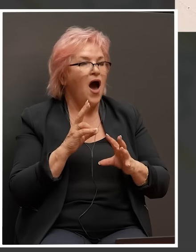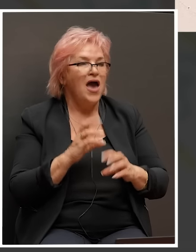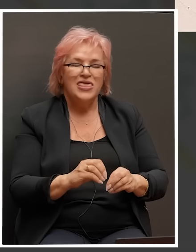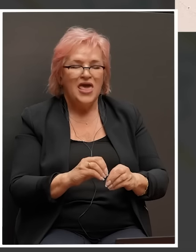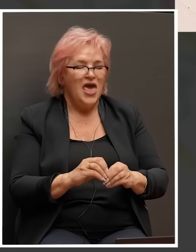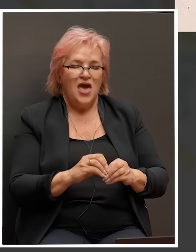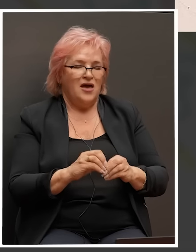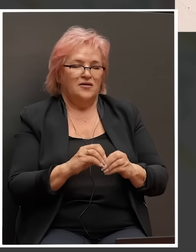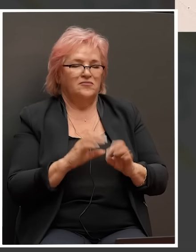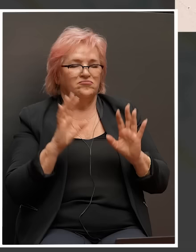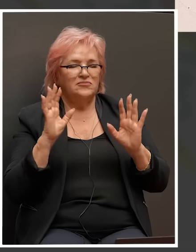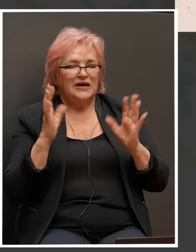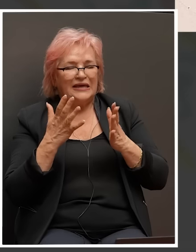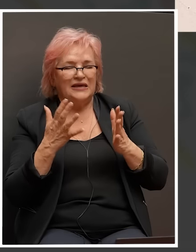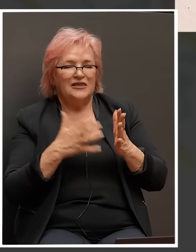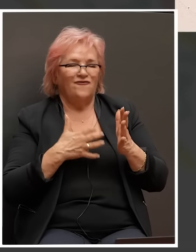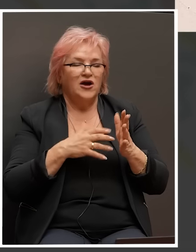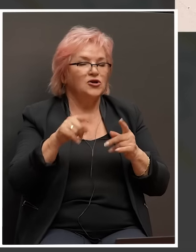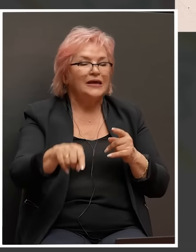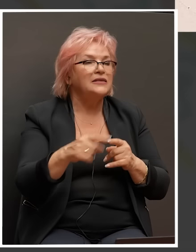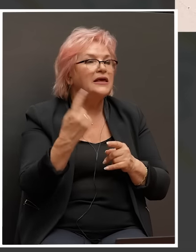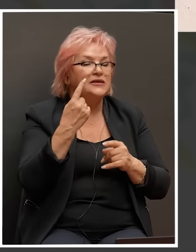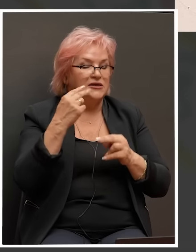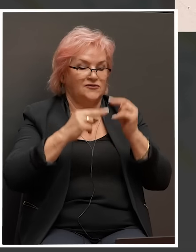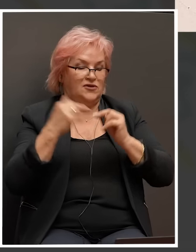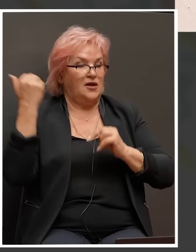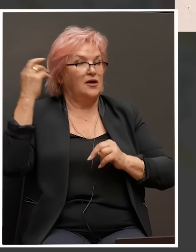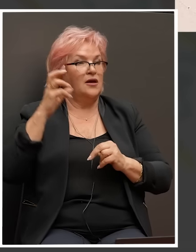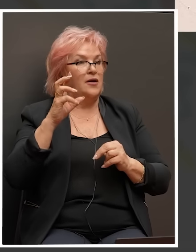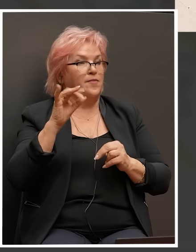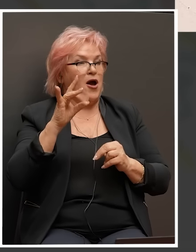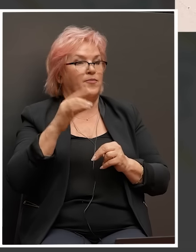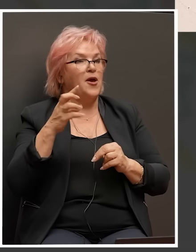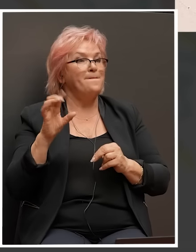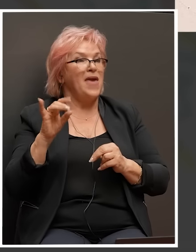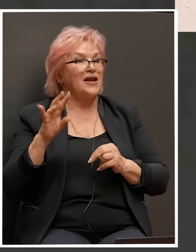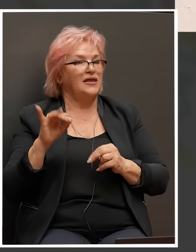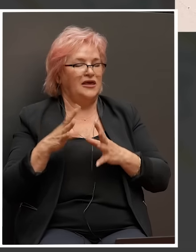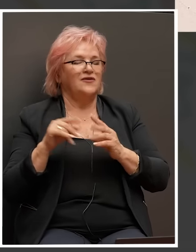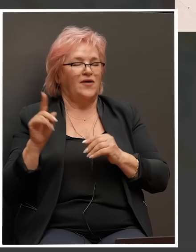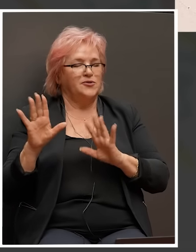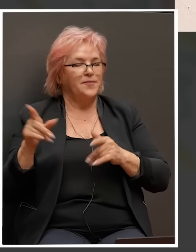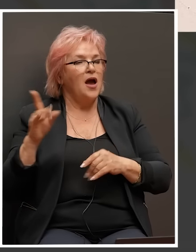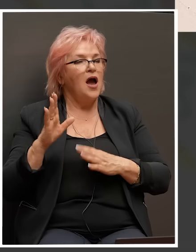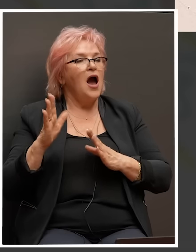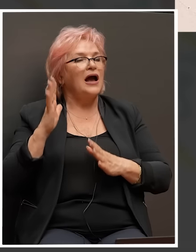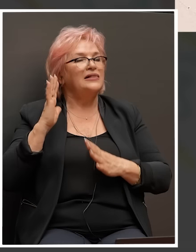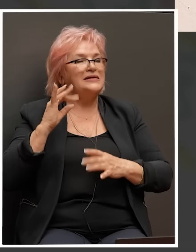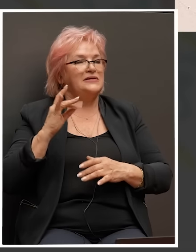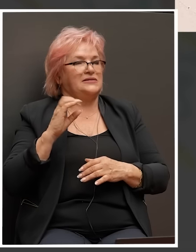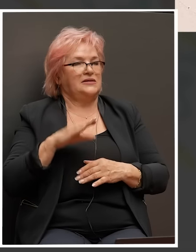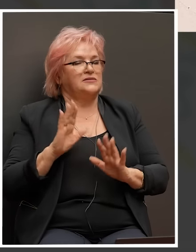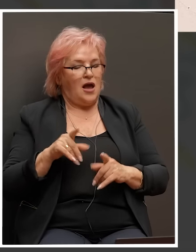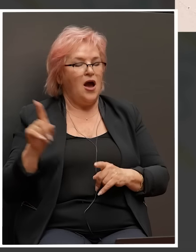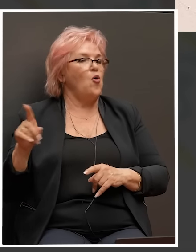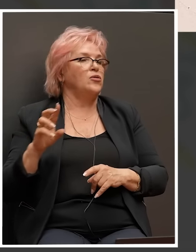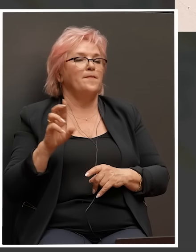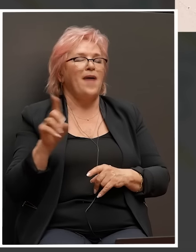пусть очень важные, это, кстати, единственная постройка барочная Бернини, потому что Бернини вообще-то классицист, так между нами.